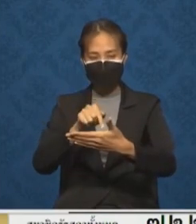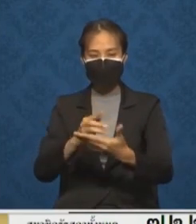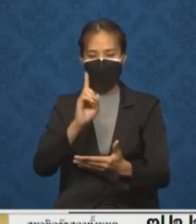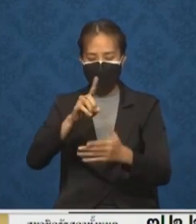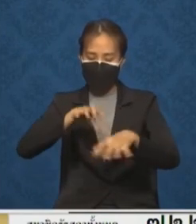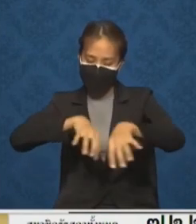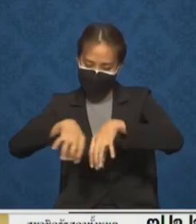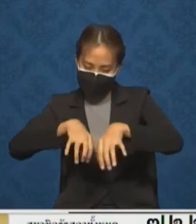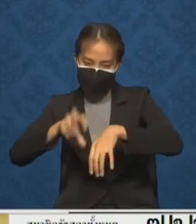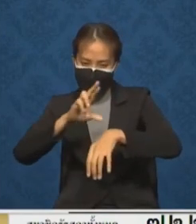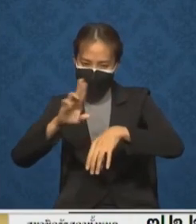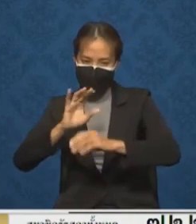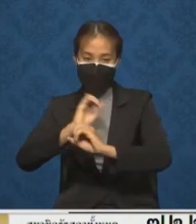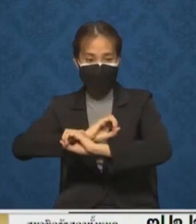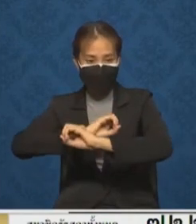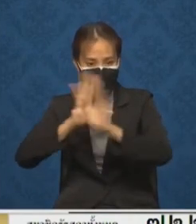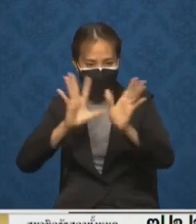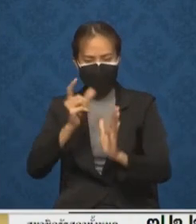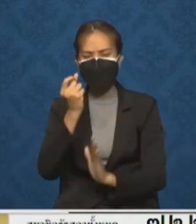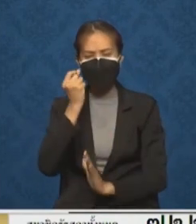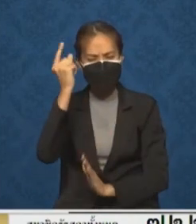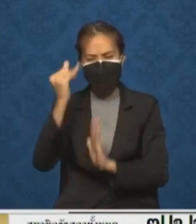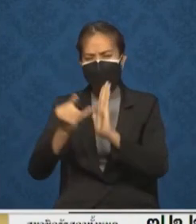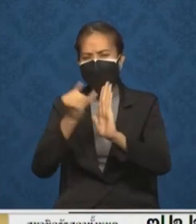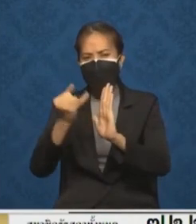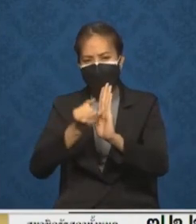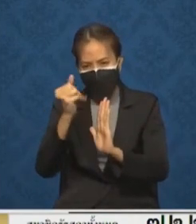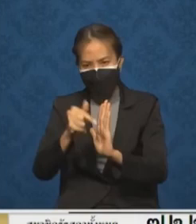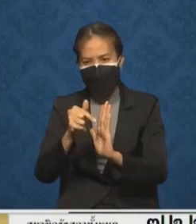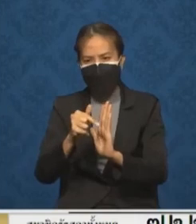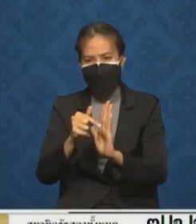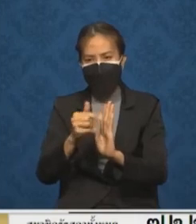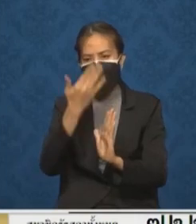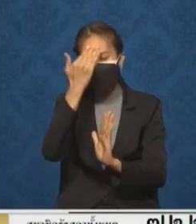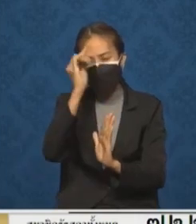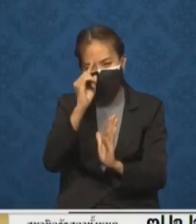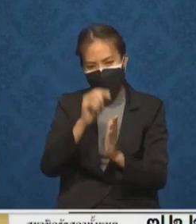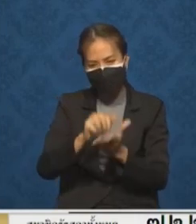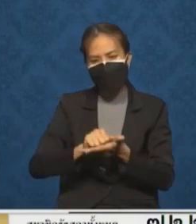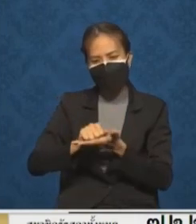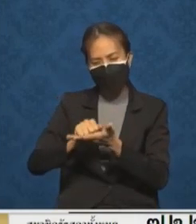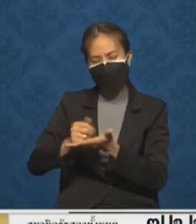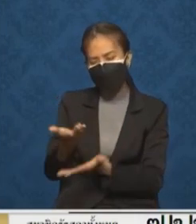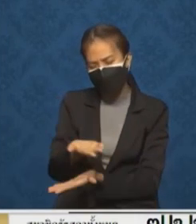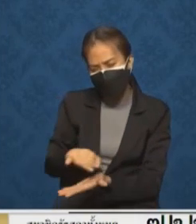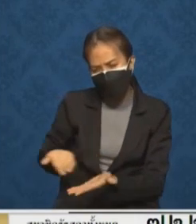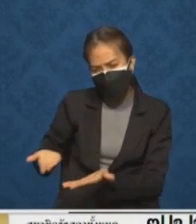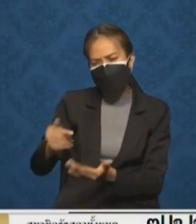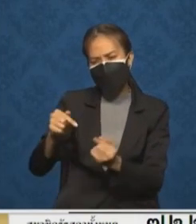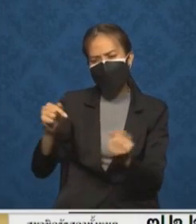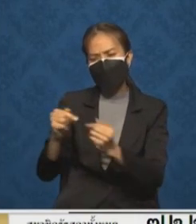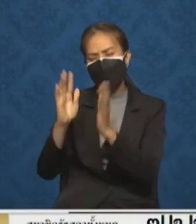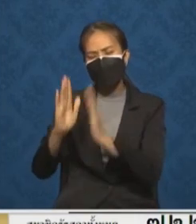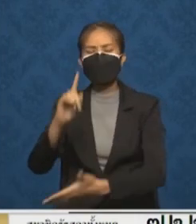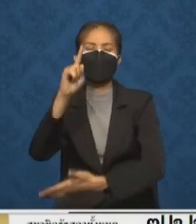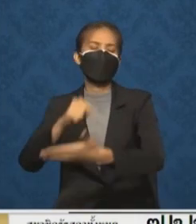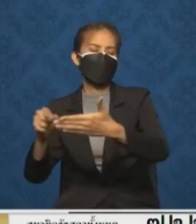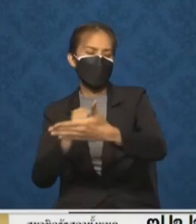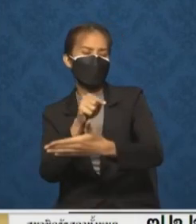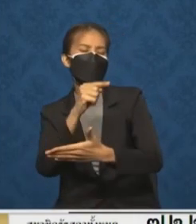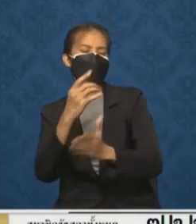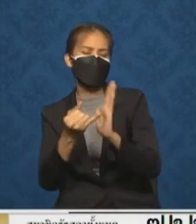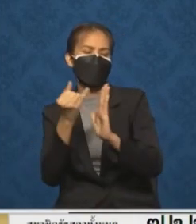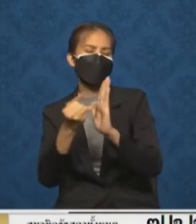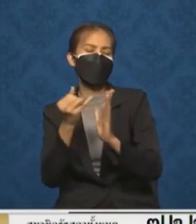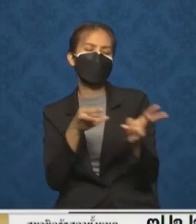ให้ชัดเจนเข้าใจง่ายเอื้ออำนวยความสะดวกให้กับผู้ไปใช้สิทธิ์เลือกตั้ง